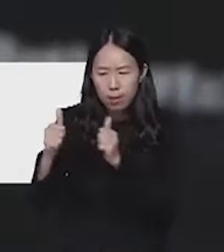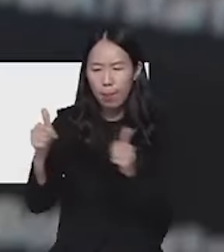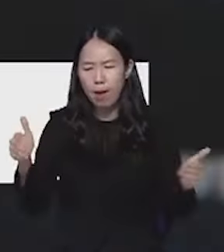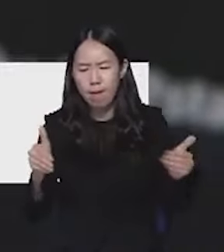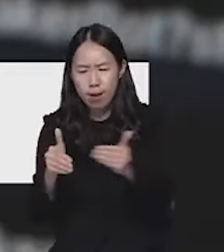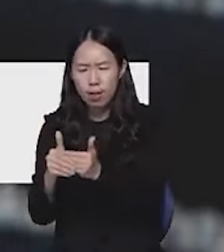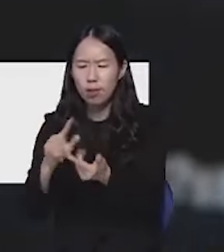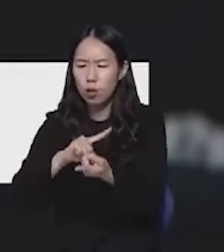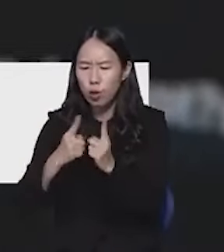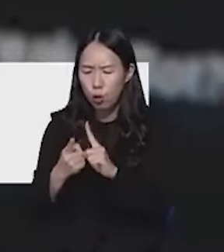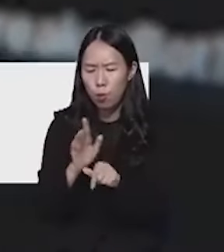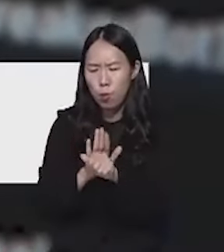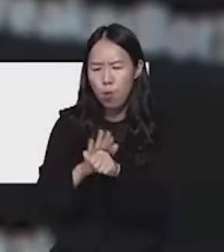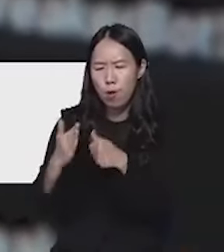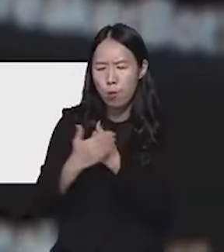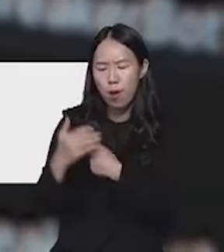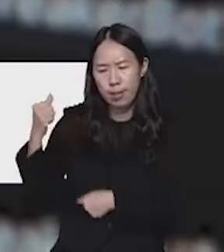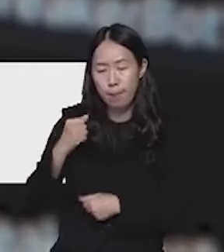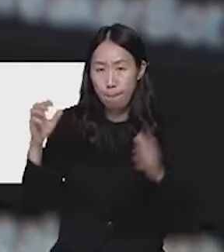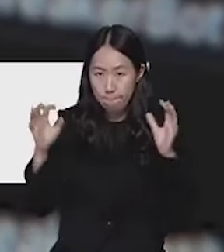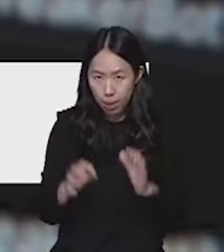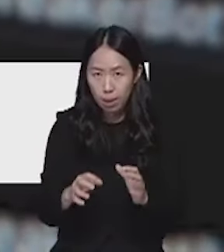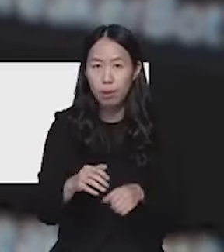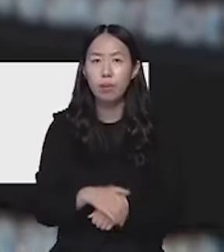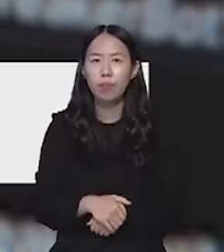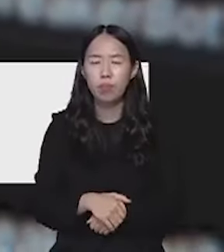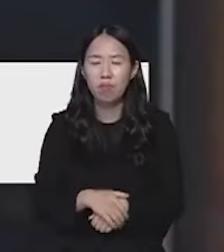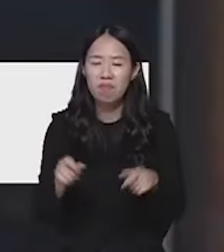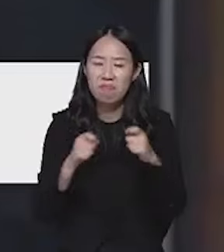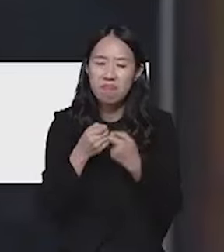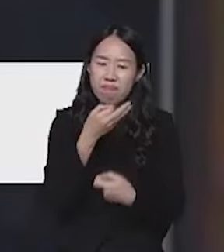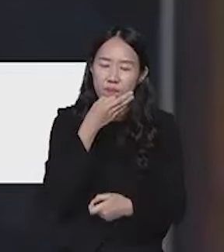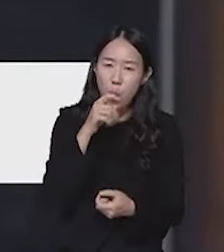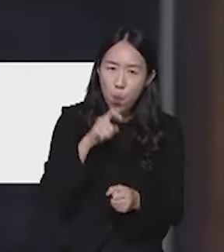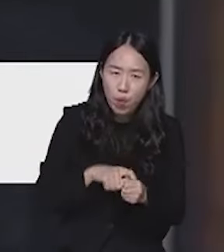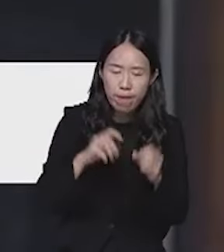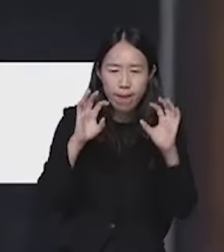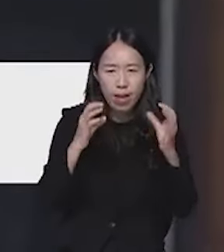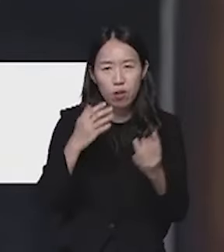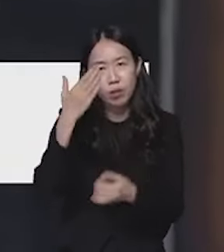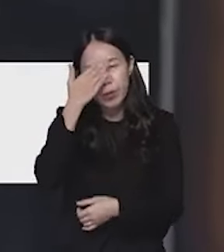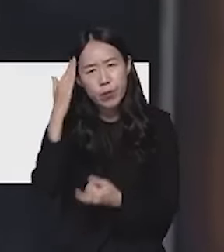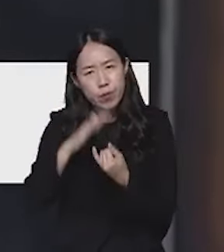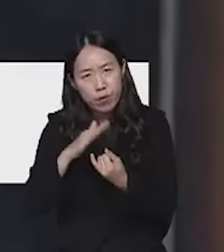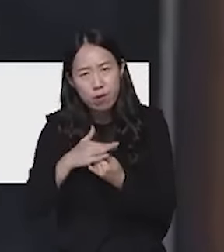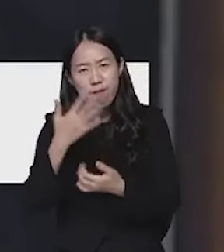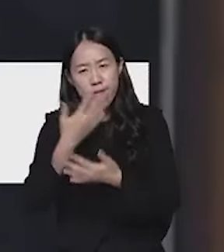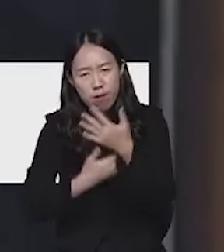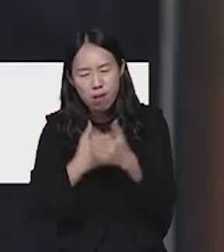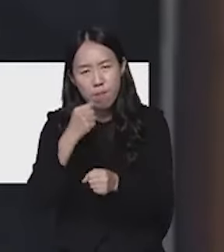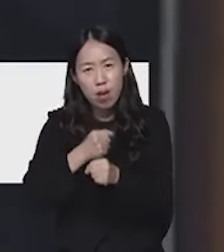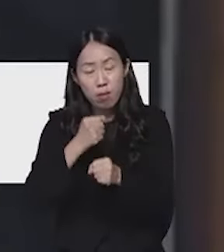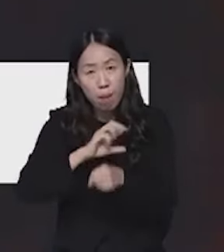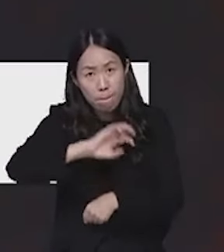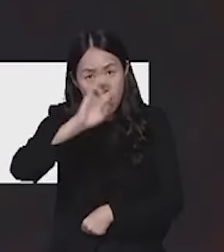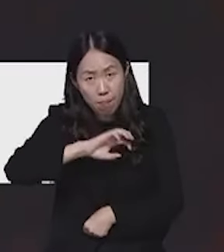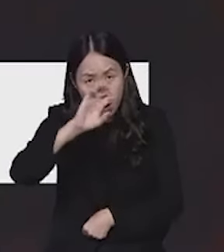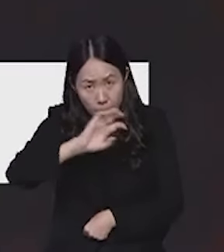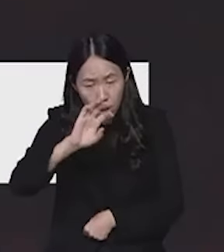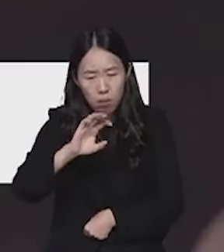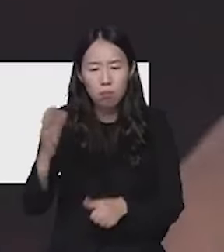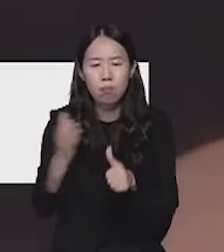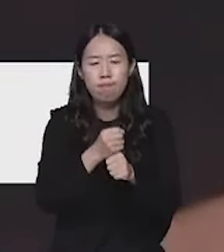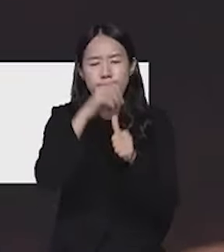협조하며 수사력을 모으기로 했습니다. 영리 목적과 아동 청소년 관련 영상 제작, 유포 범행에는 구속